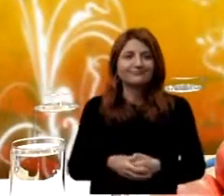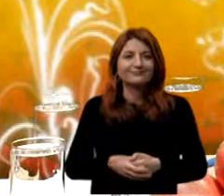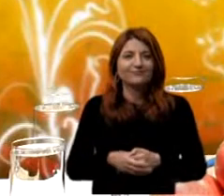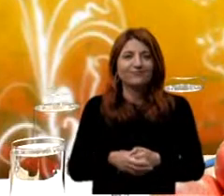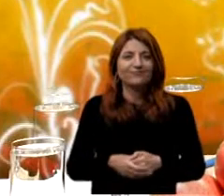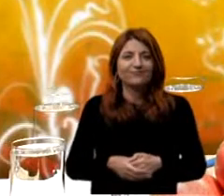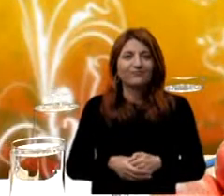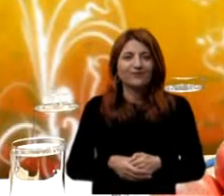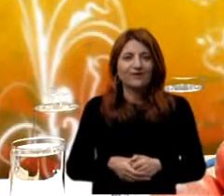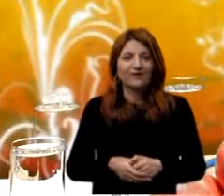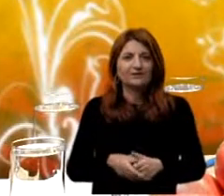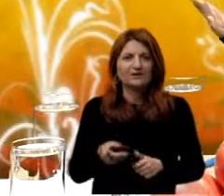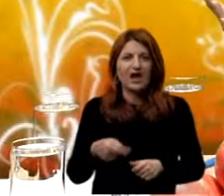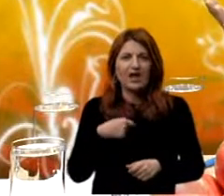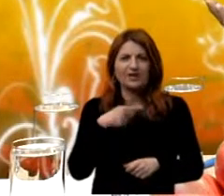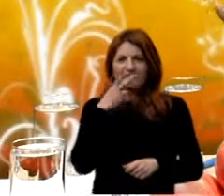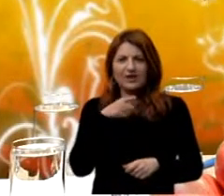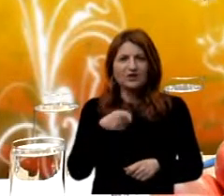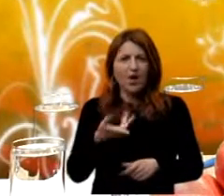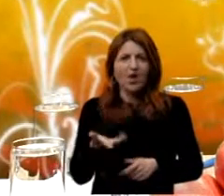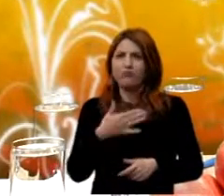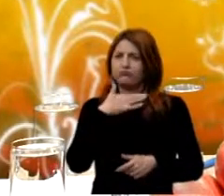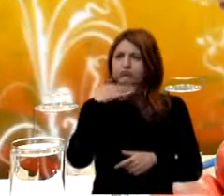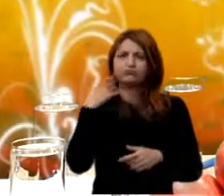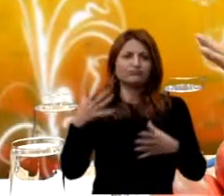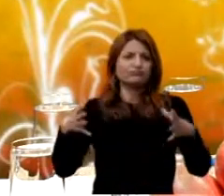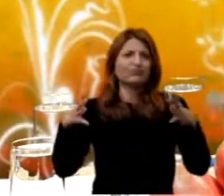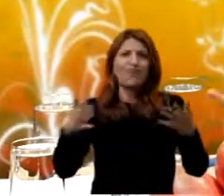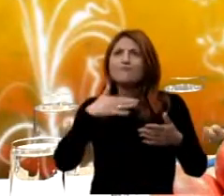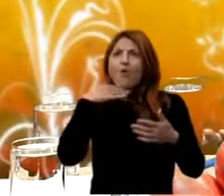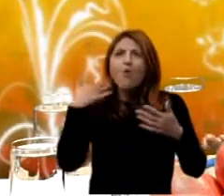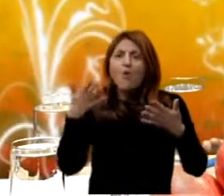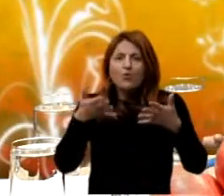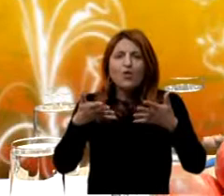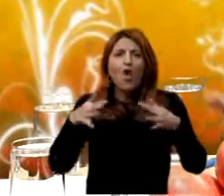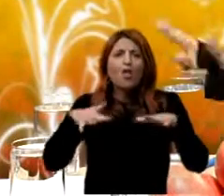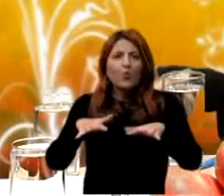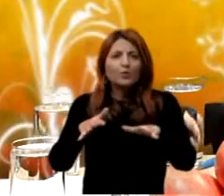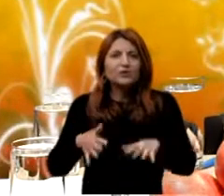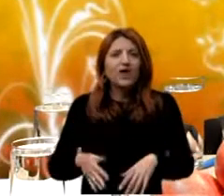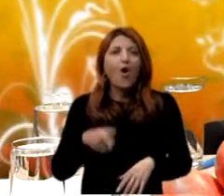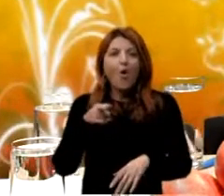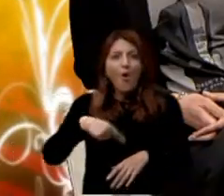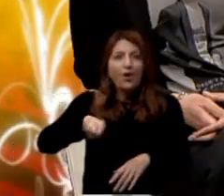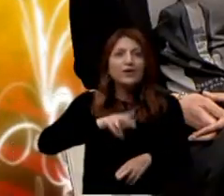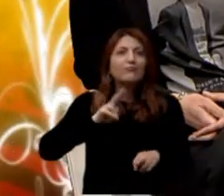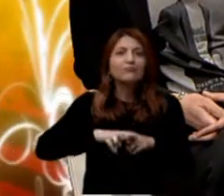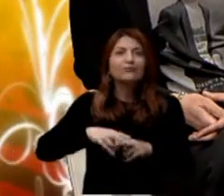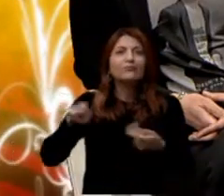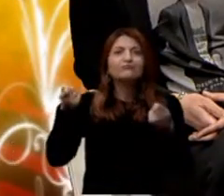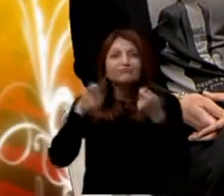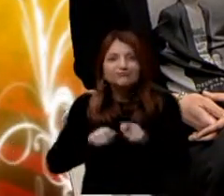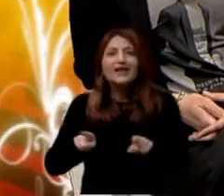tu, ja bih rekla, korpus, to je ogroman broj ljudi koji će odlučivati o